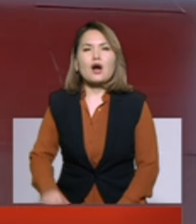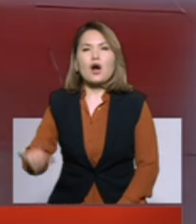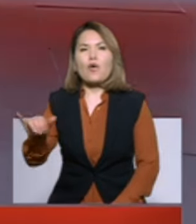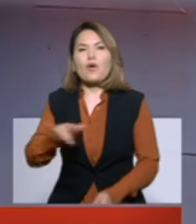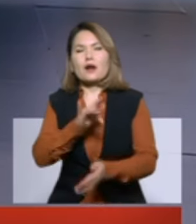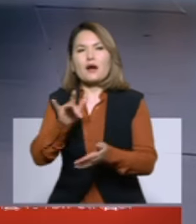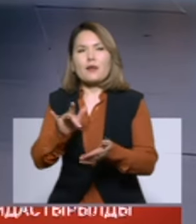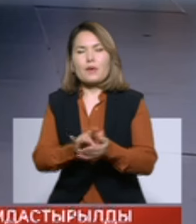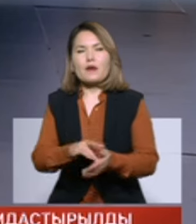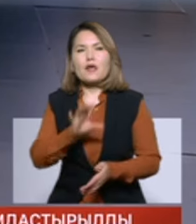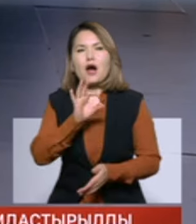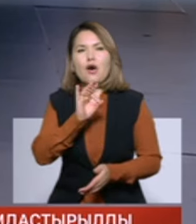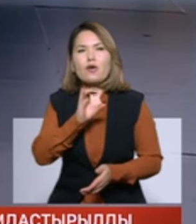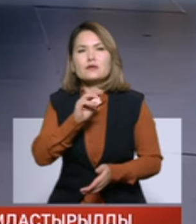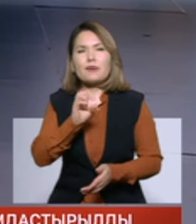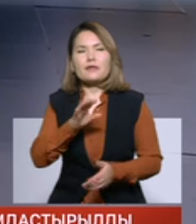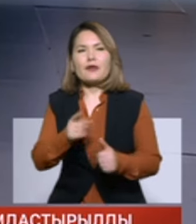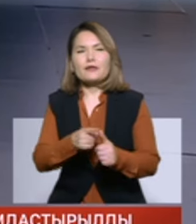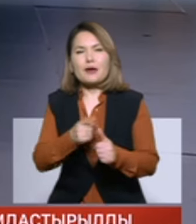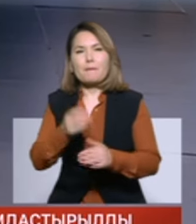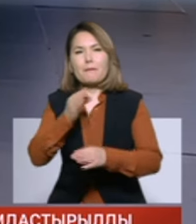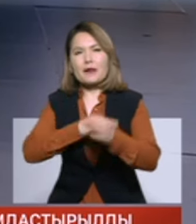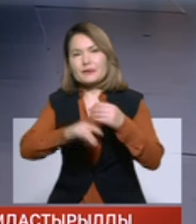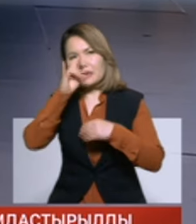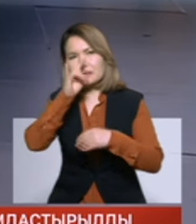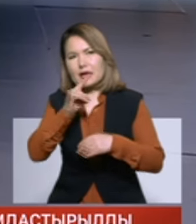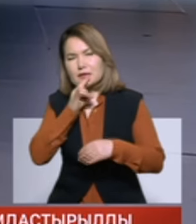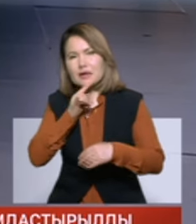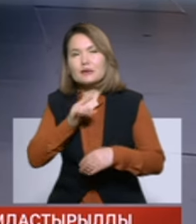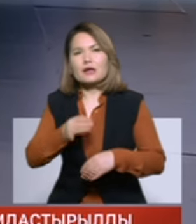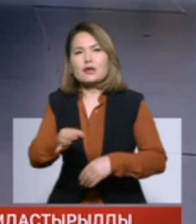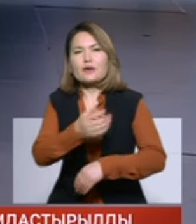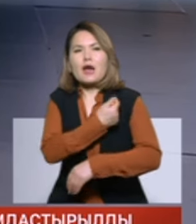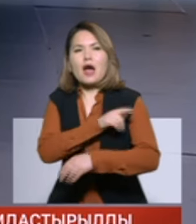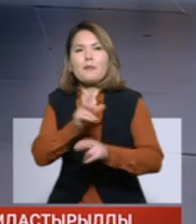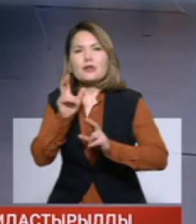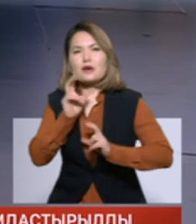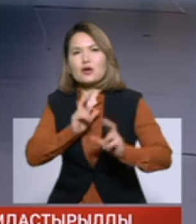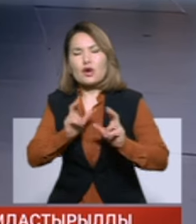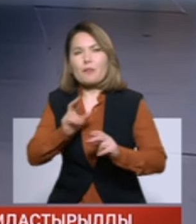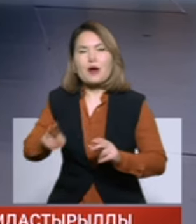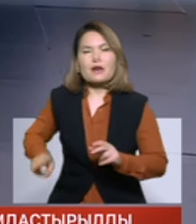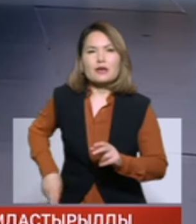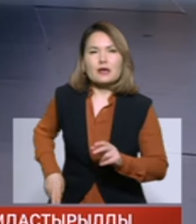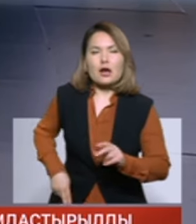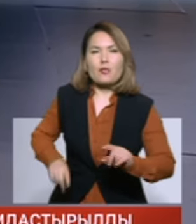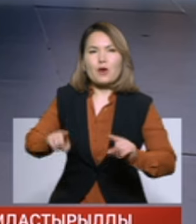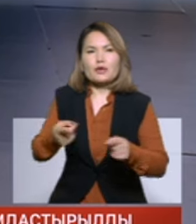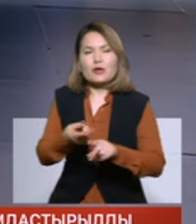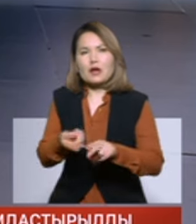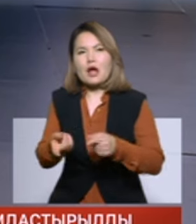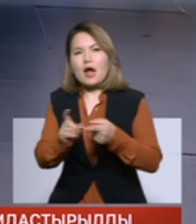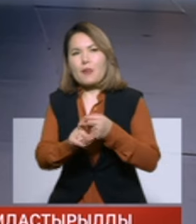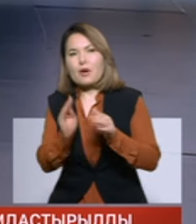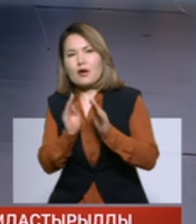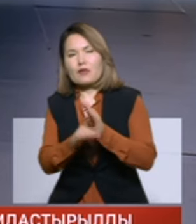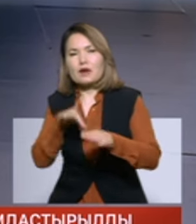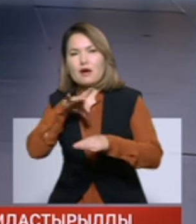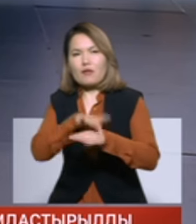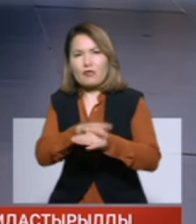Оралдағы Марат Оспанов атындағы Батыс Қазақстан медицина университетінің ректоры ұсталды. Мұны сыбайлас жемқорлыққа қарсы іс-қимыл